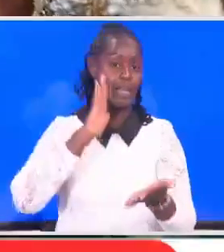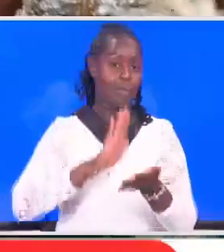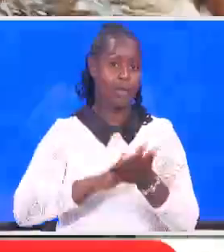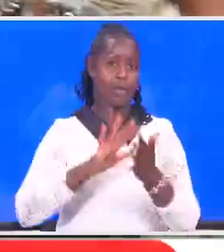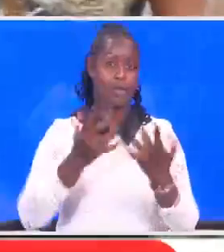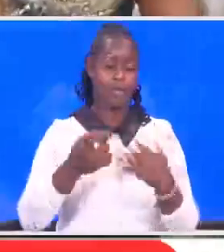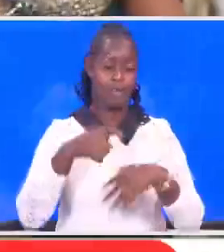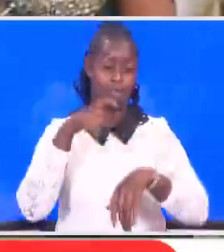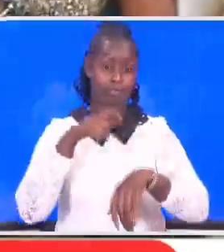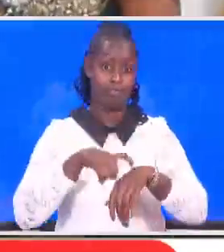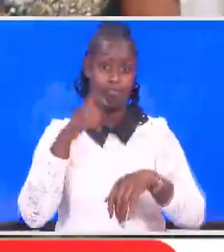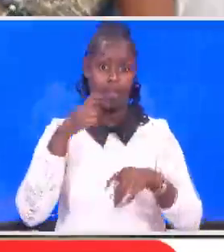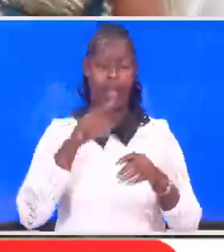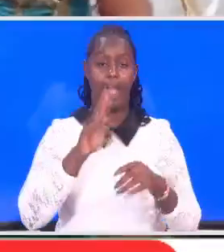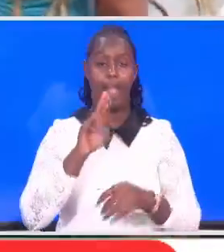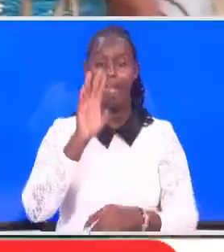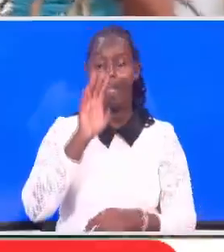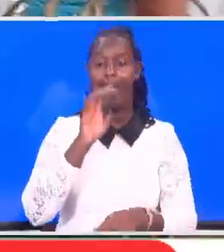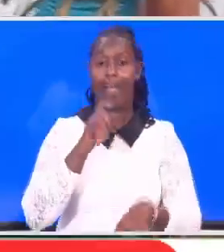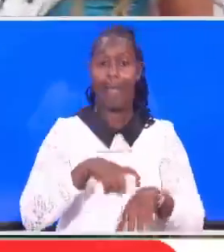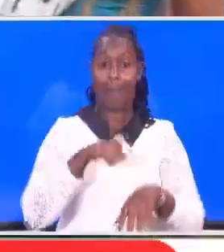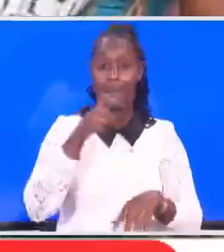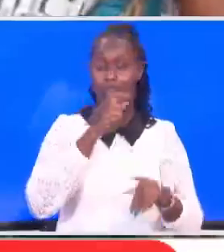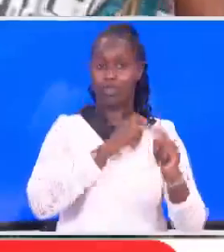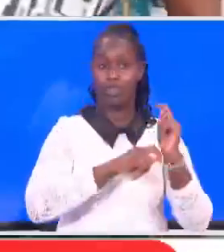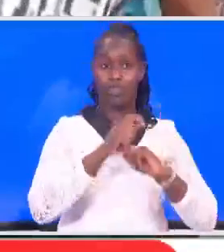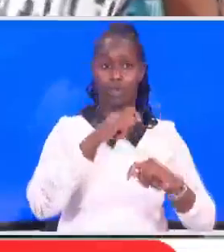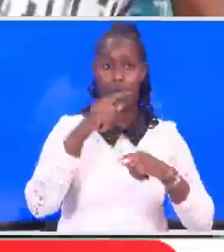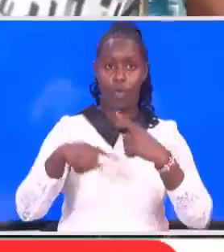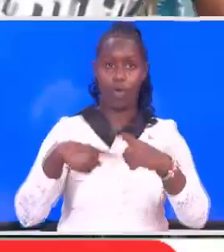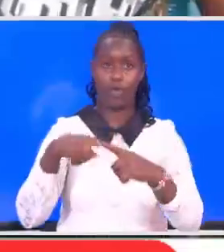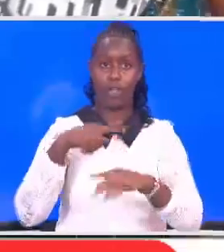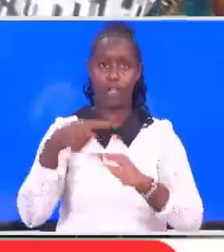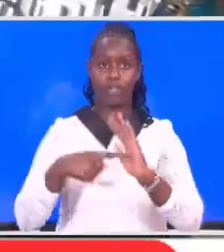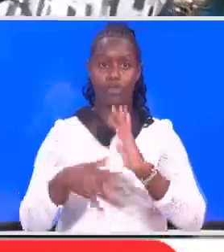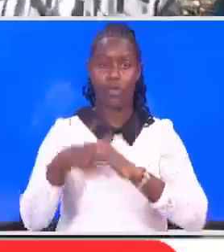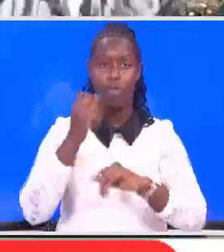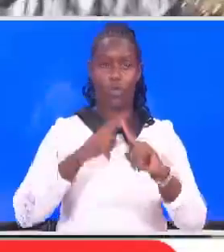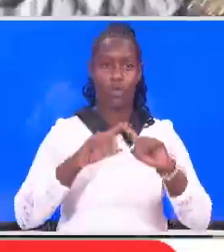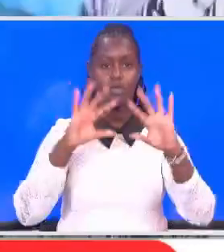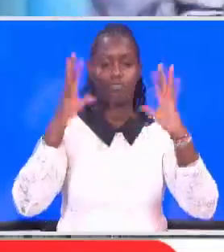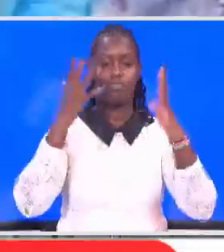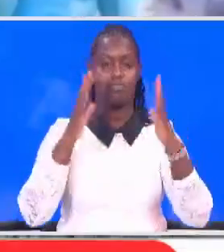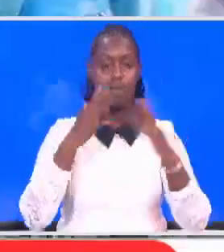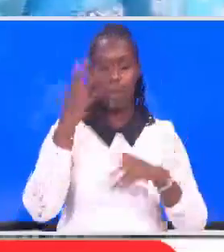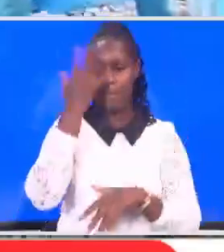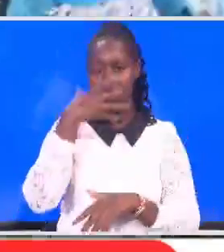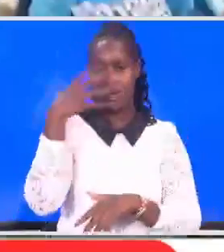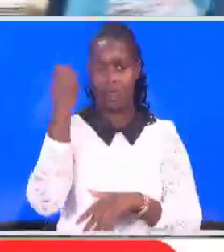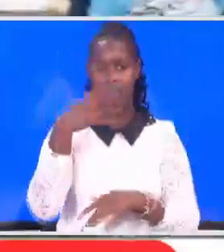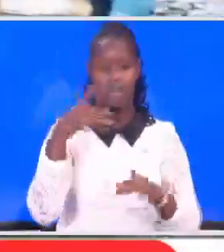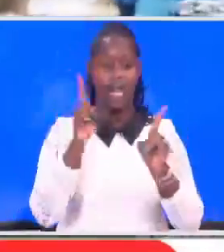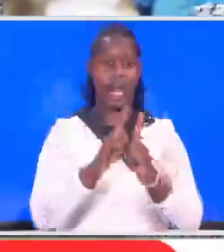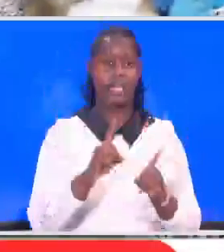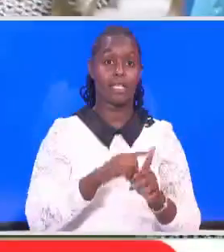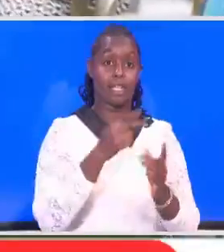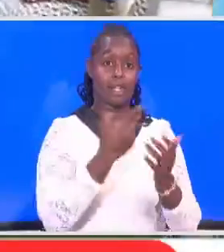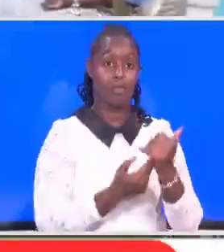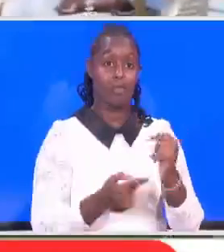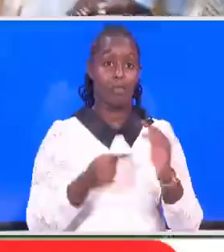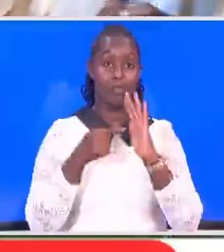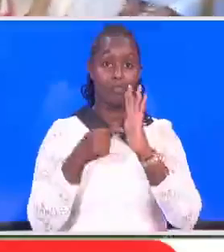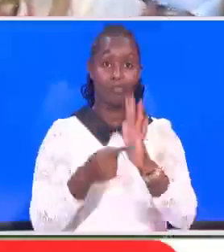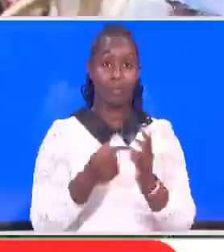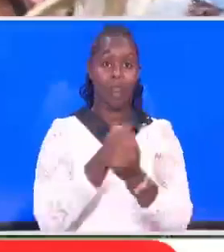Embu utaendelezwa katika vizazi vijavyo. Ilikuwa sherehe ya kufana sana, huko pande zote mbili zikionyesha upendo